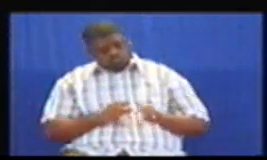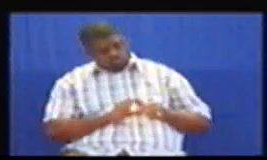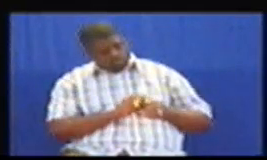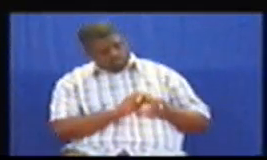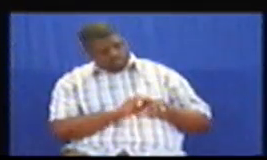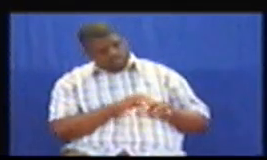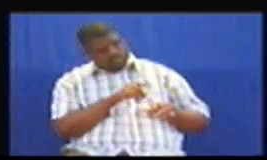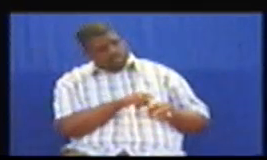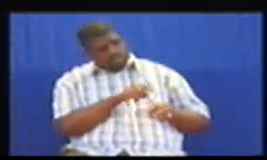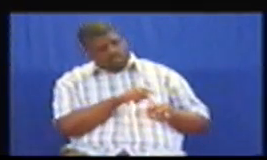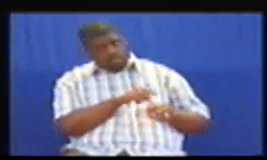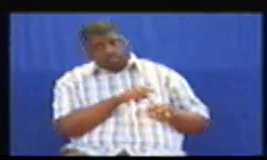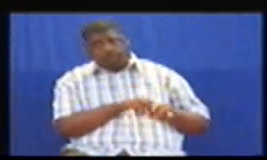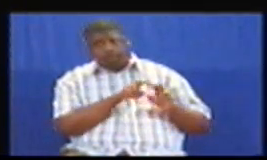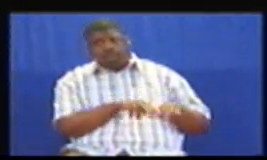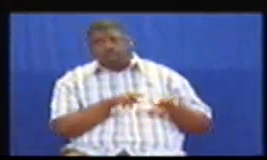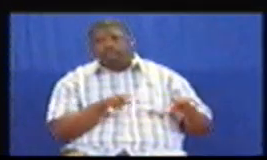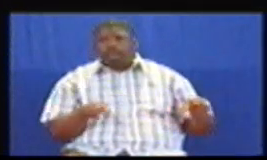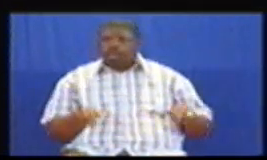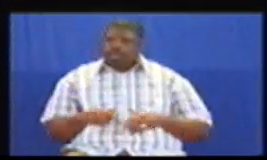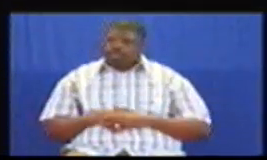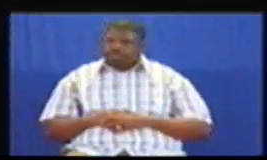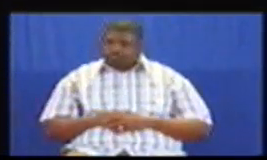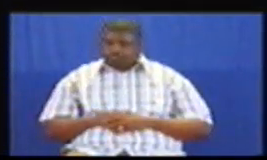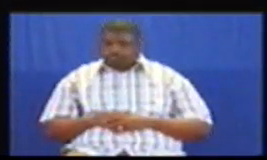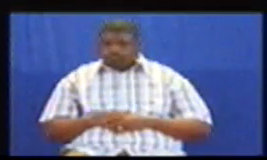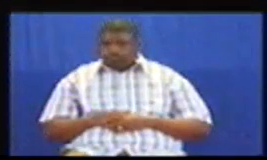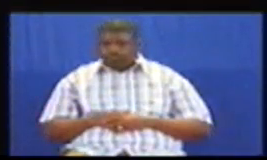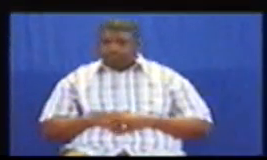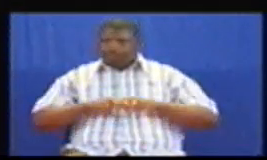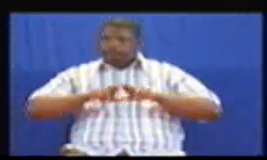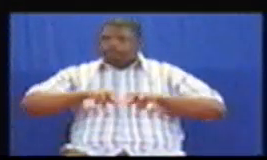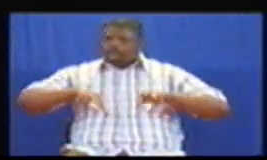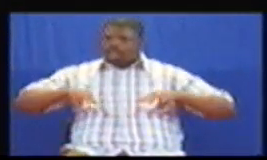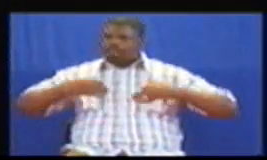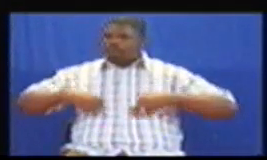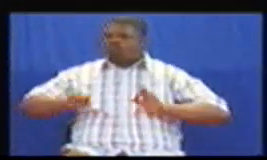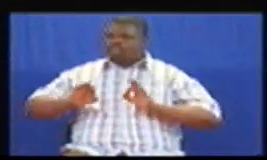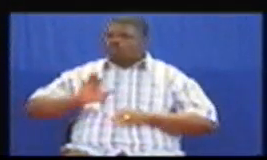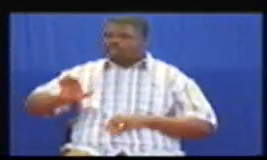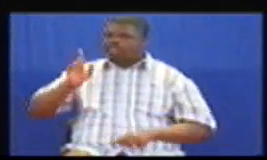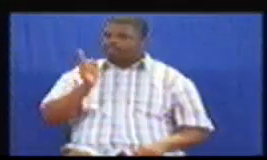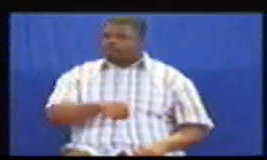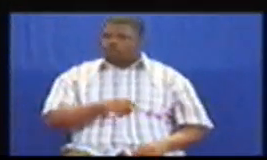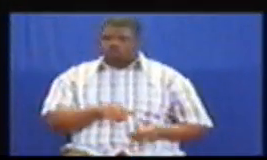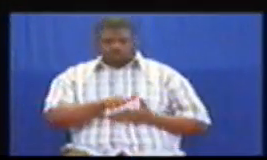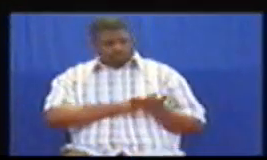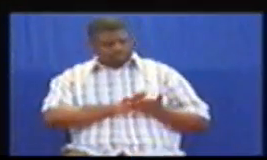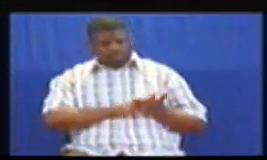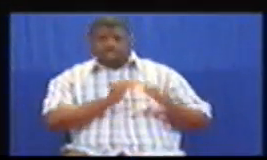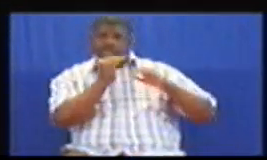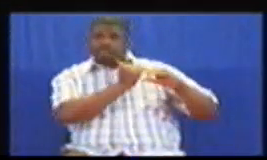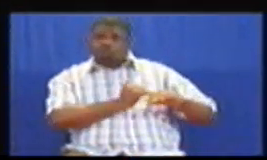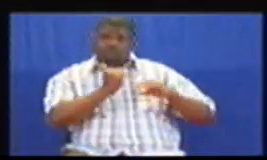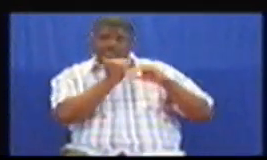huu muhimili wa mahakama. Kwa hiyo mahakama inayo uhuru wake, na hii ndio misingi ya kidemokrasia. Ya pengine